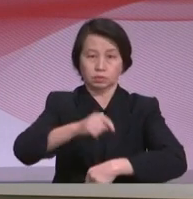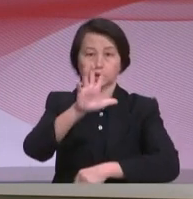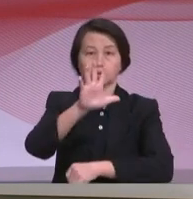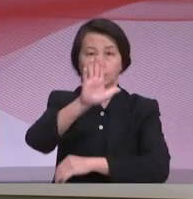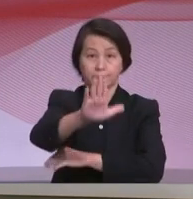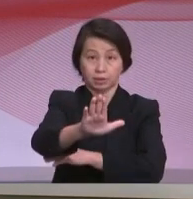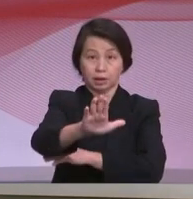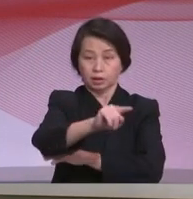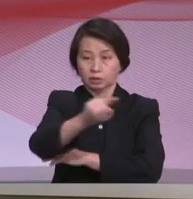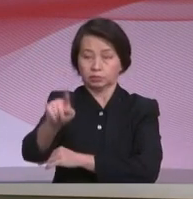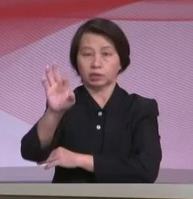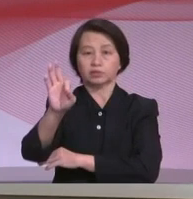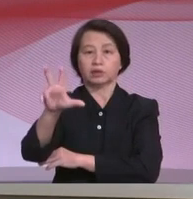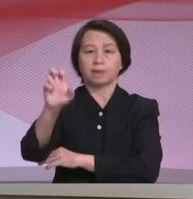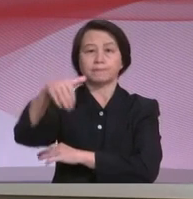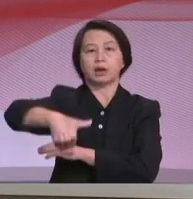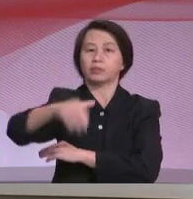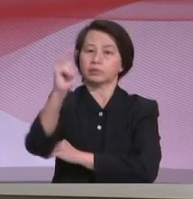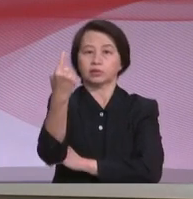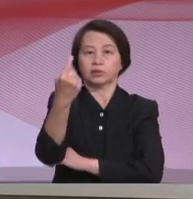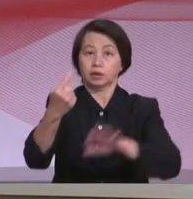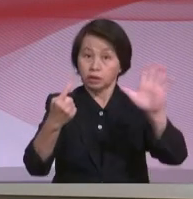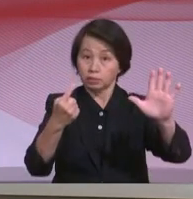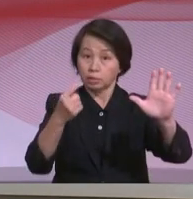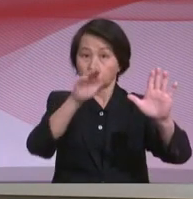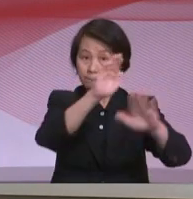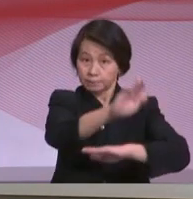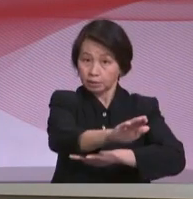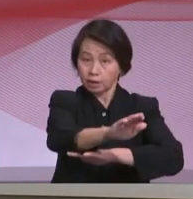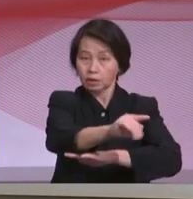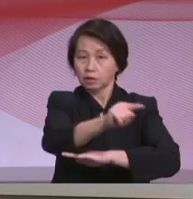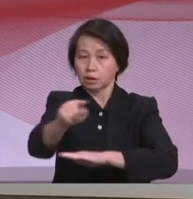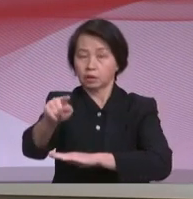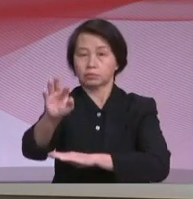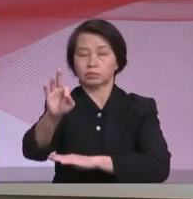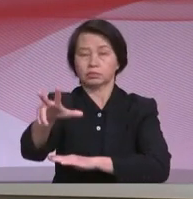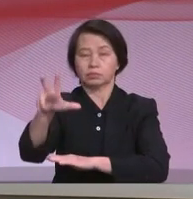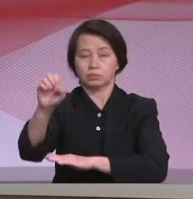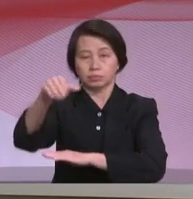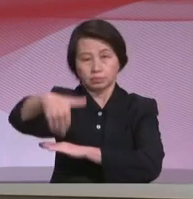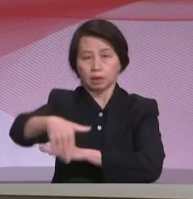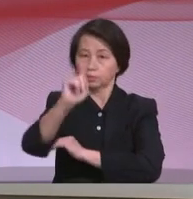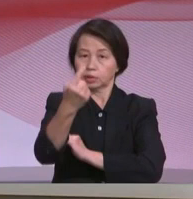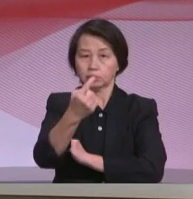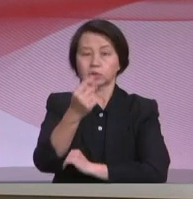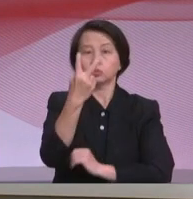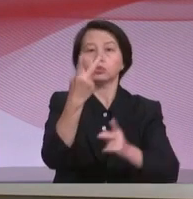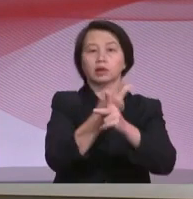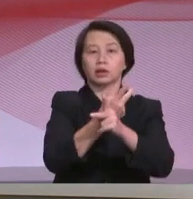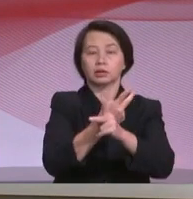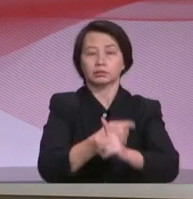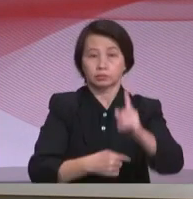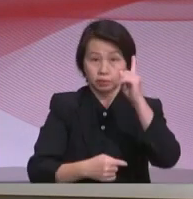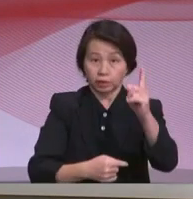petang sehingga 9.30 malam sahaja, dengan pembahagian dua kali sesi, iaitu